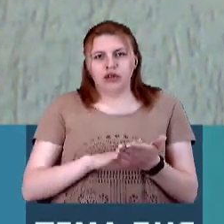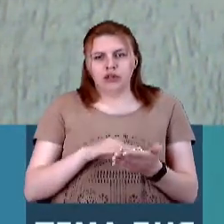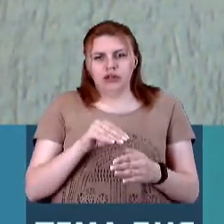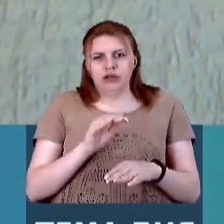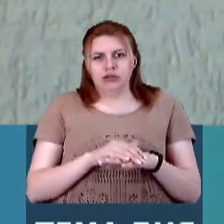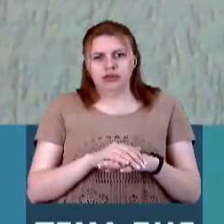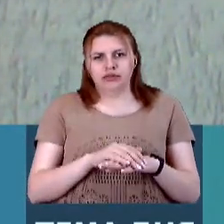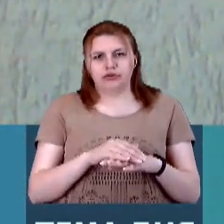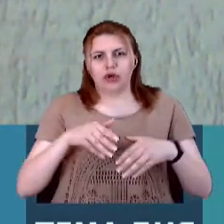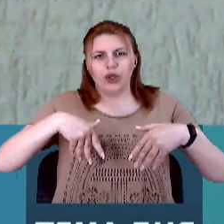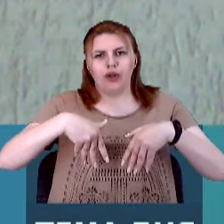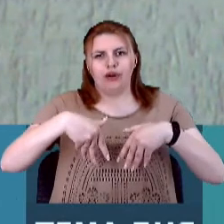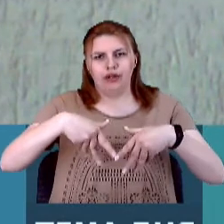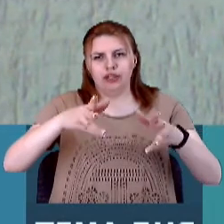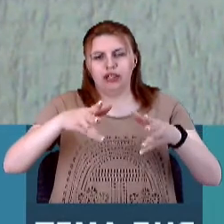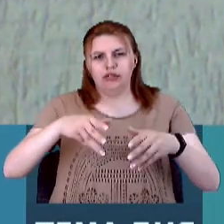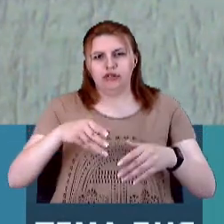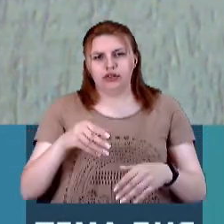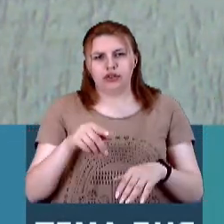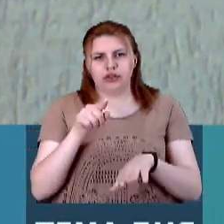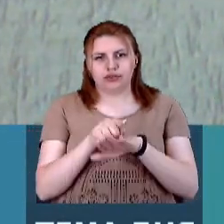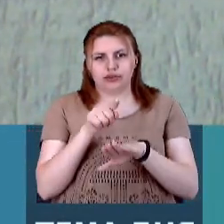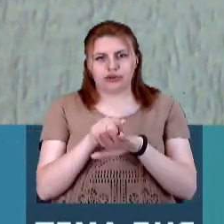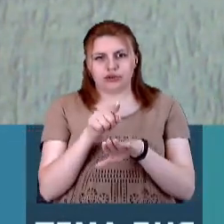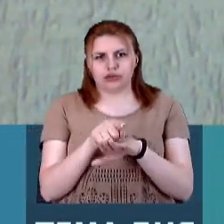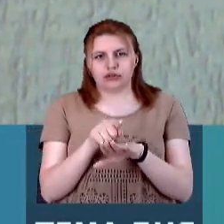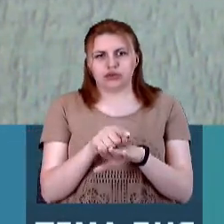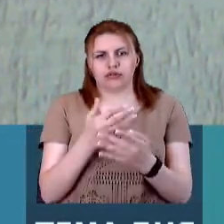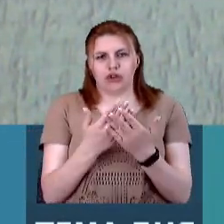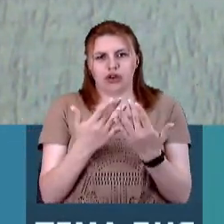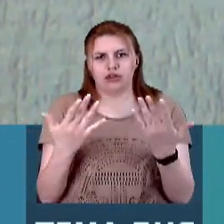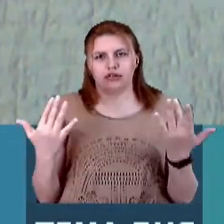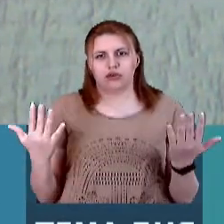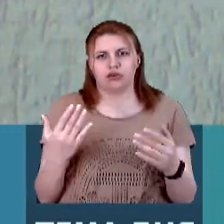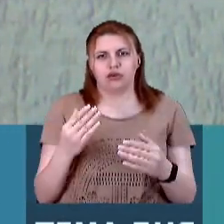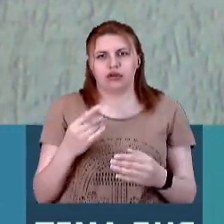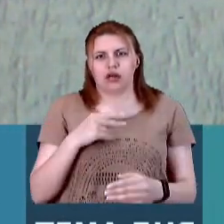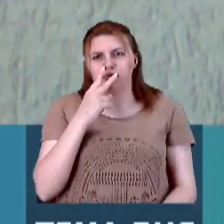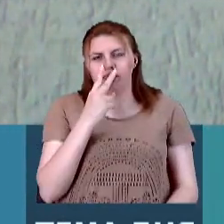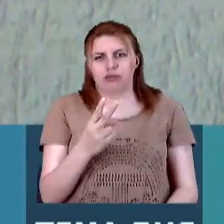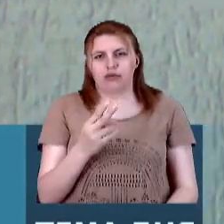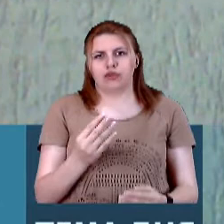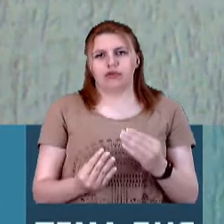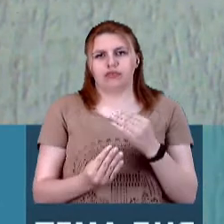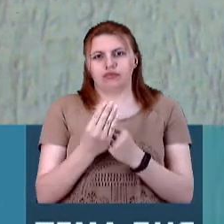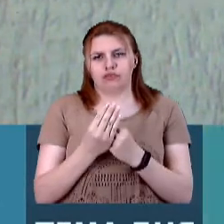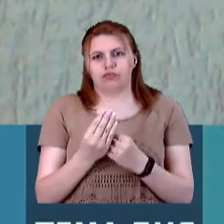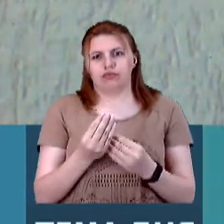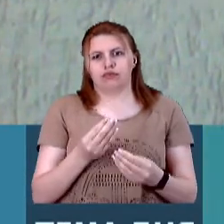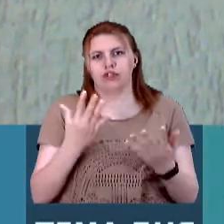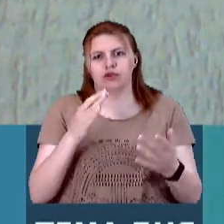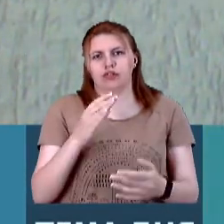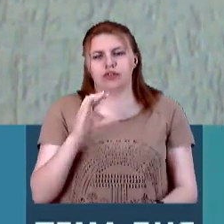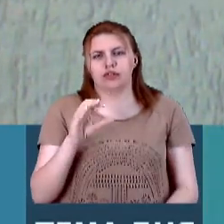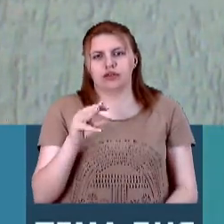зокрема танки Т-64. 22-го числа цю інформацію я оприлюднив, власне, і в засобах масової